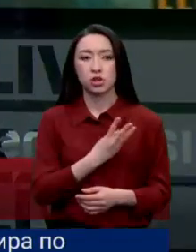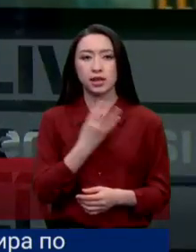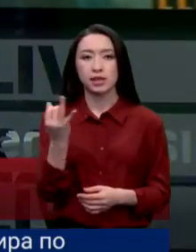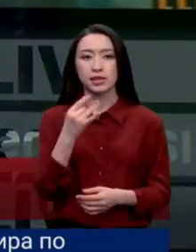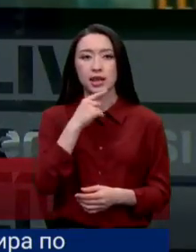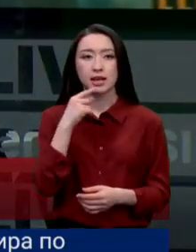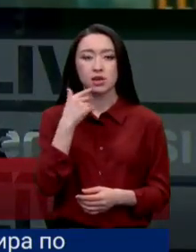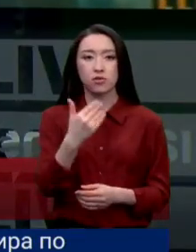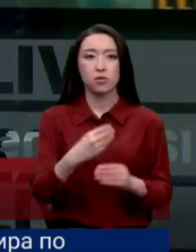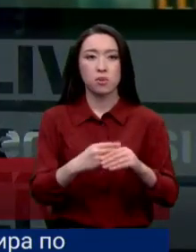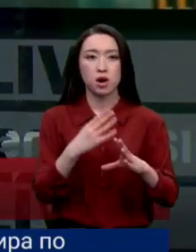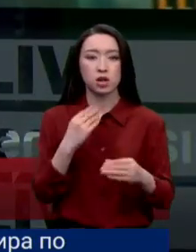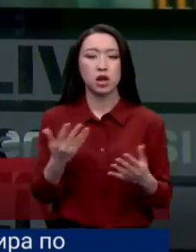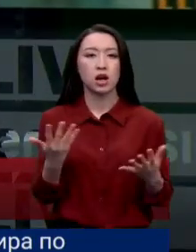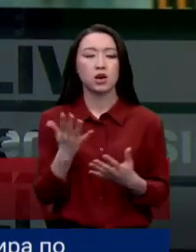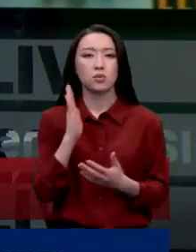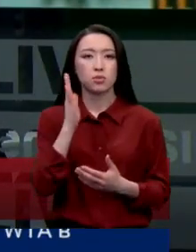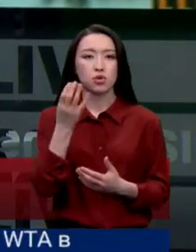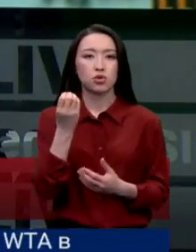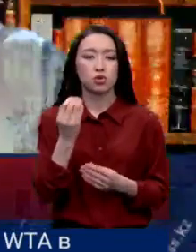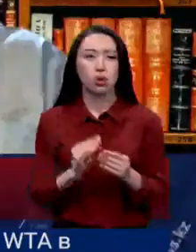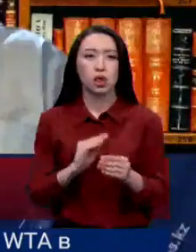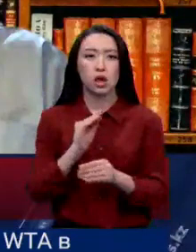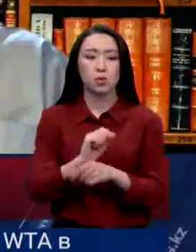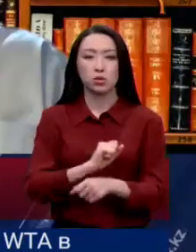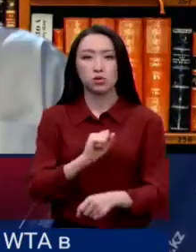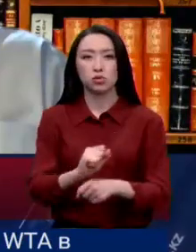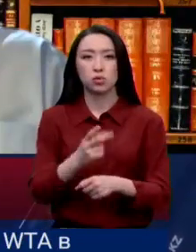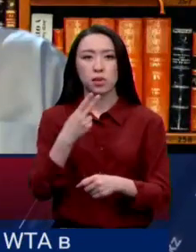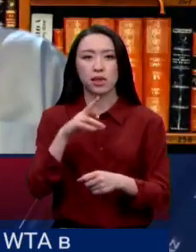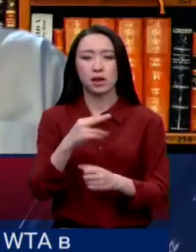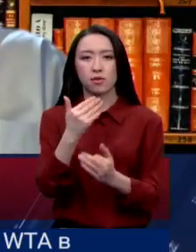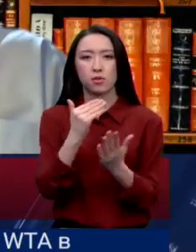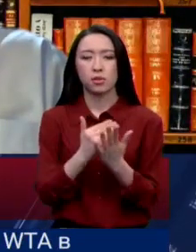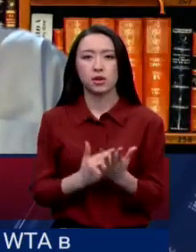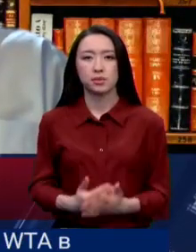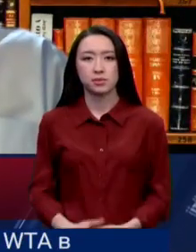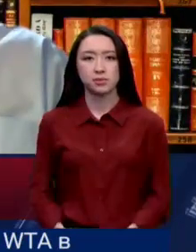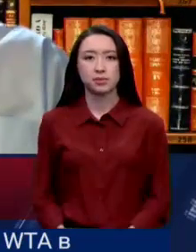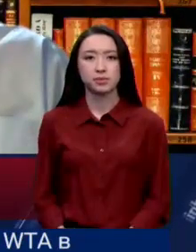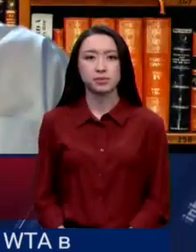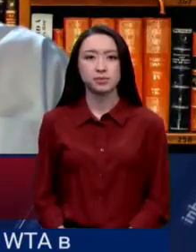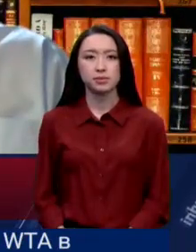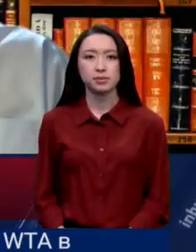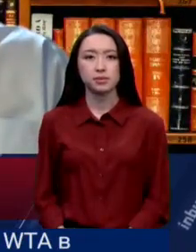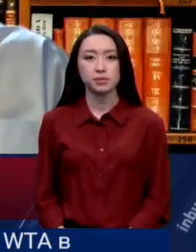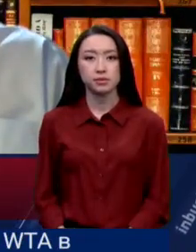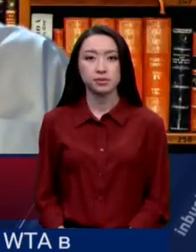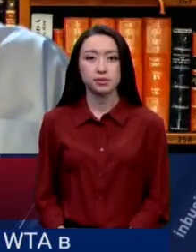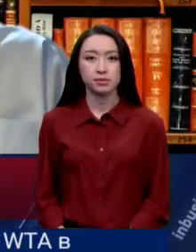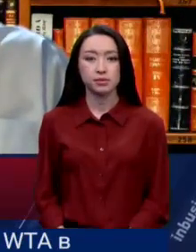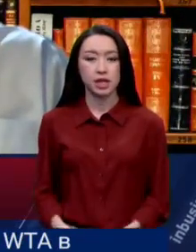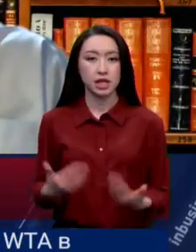авто. Это каким-то может еще дополнительным тормозом стать для реализации программы, вы как считаете? Вы знаете,